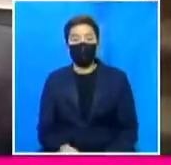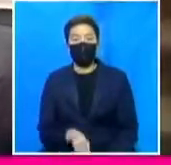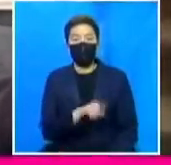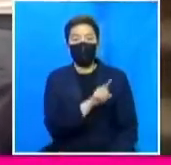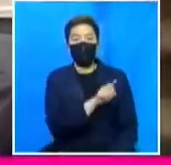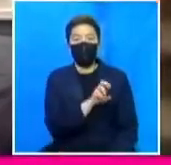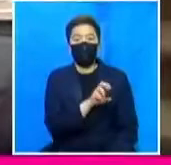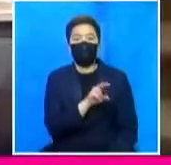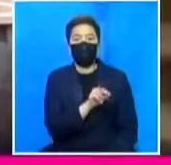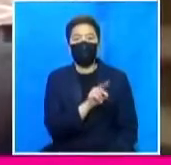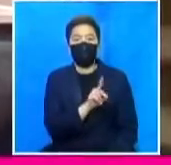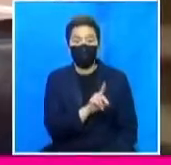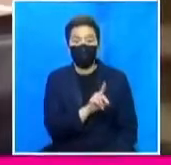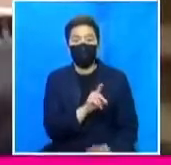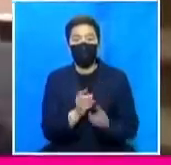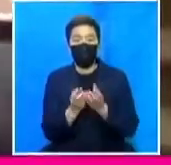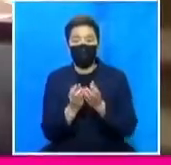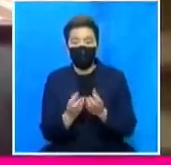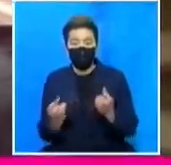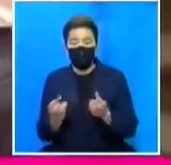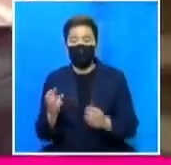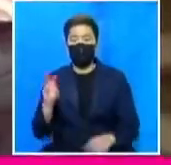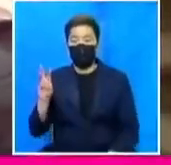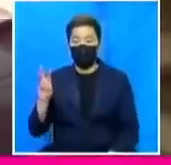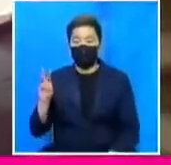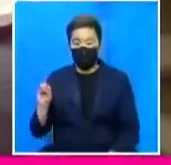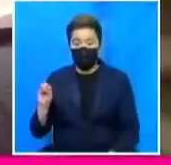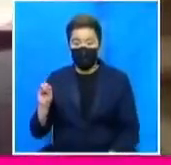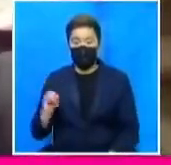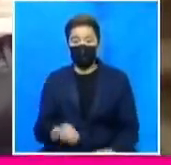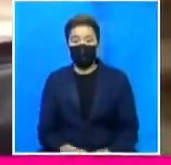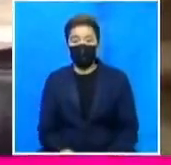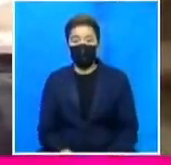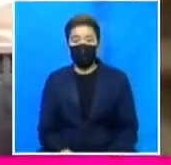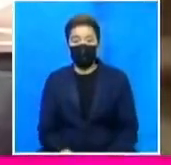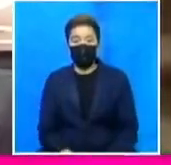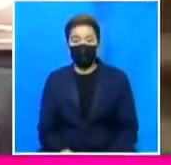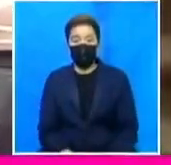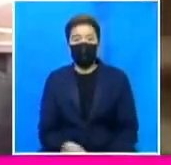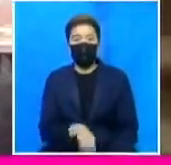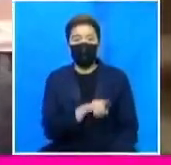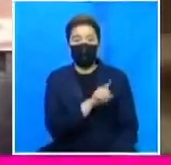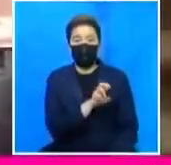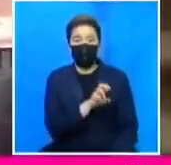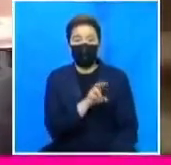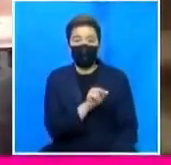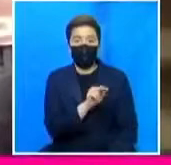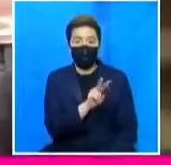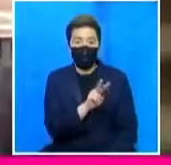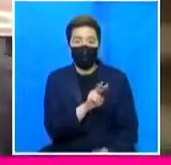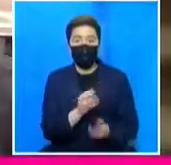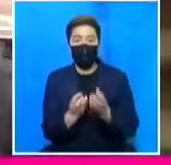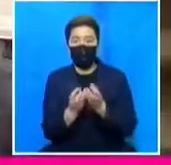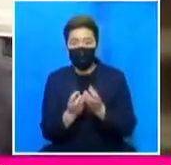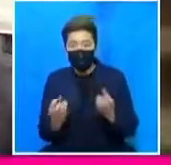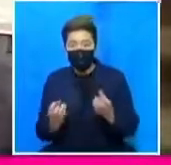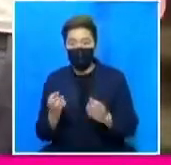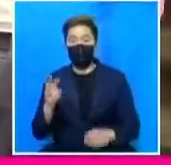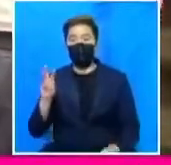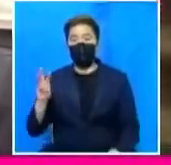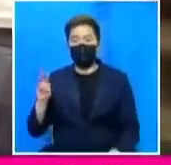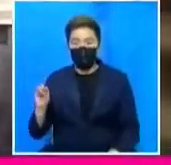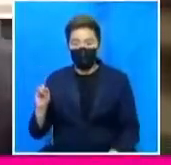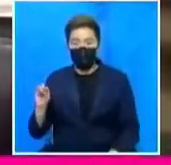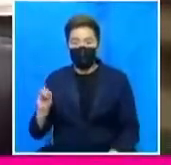ที่131จำนวน60ลูกงวดที่132จำนวน60